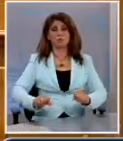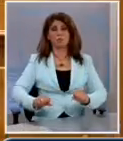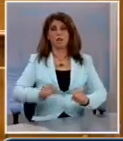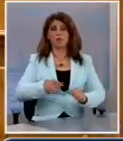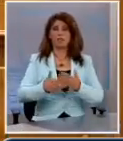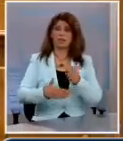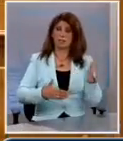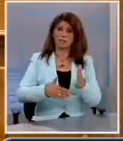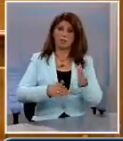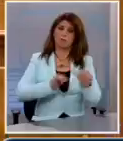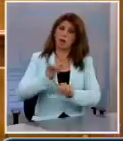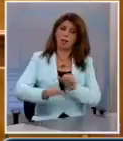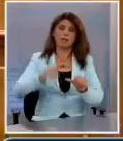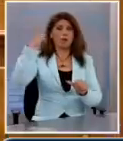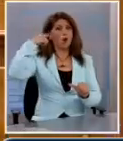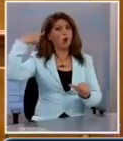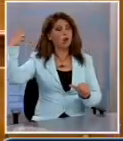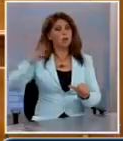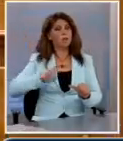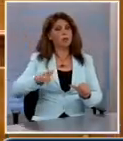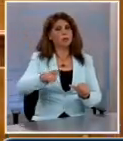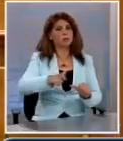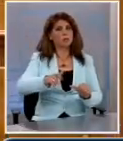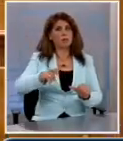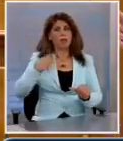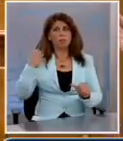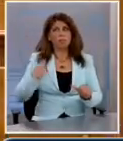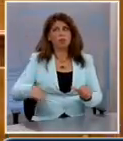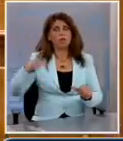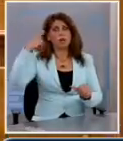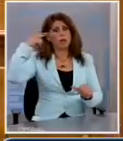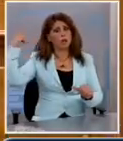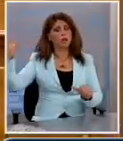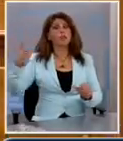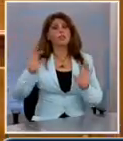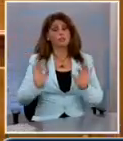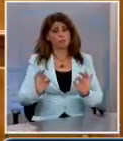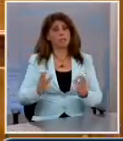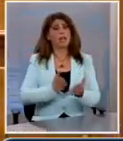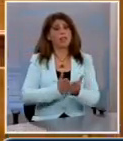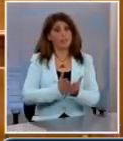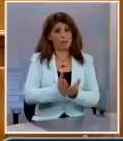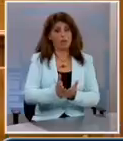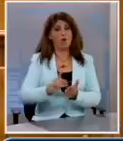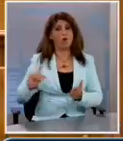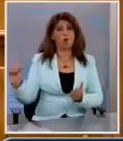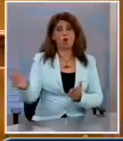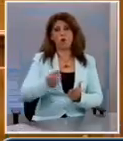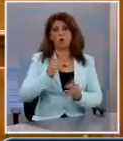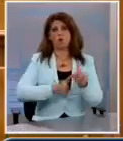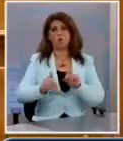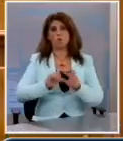που μετέτρεψε τα όνειρα των πολιτών που την πίστευσαν σε φιάλτη και φυσικά δικαίωσαν όλους